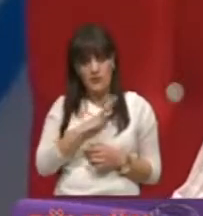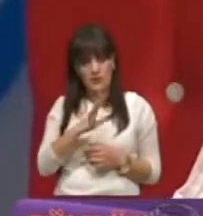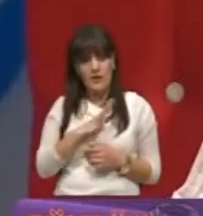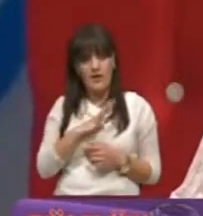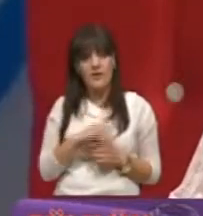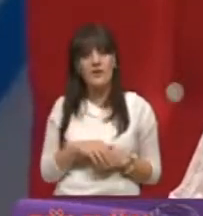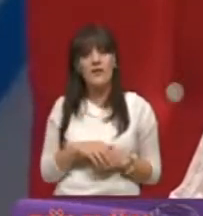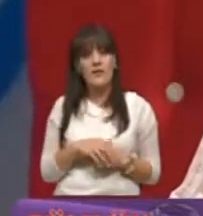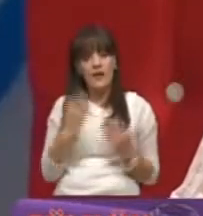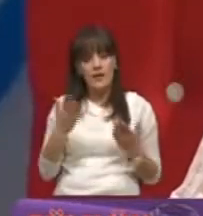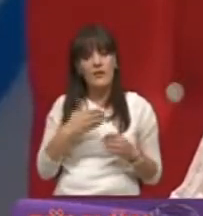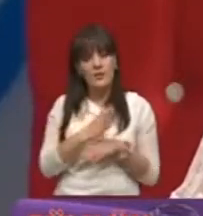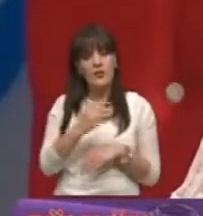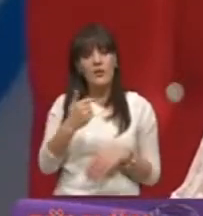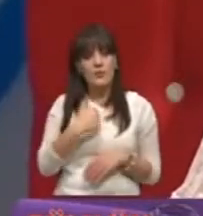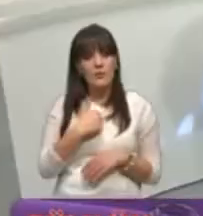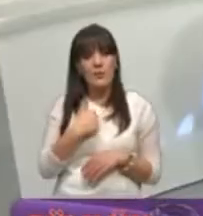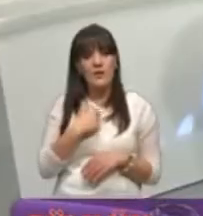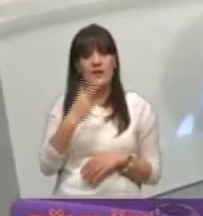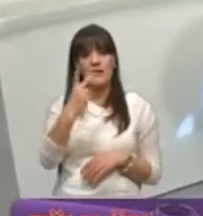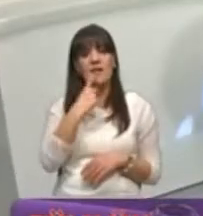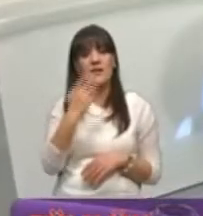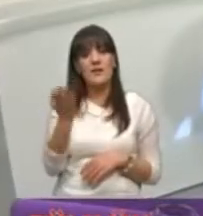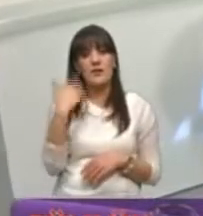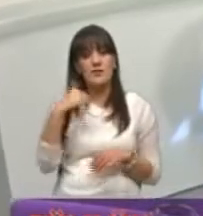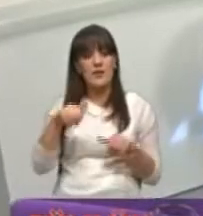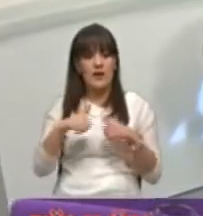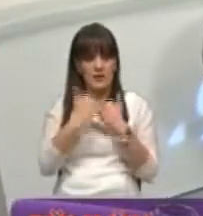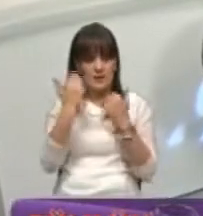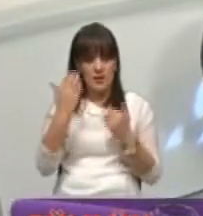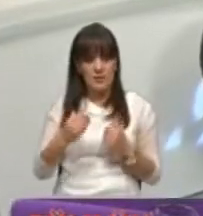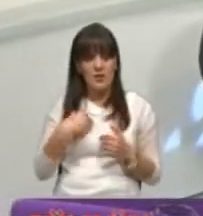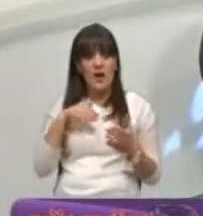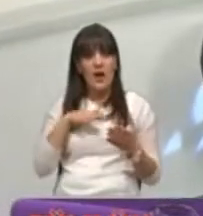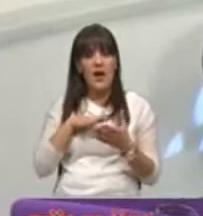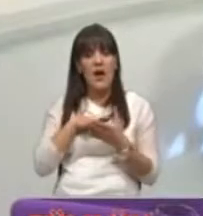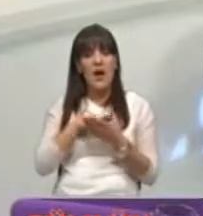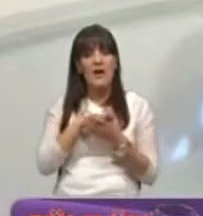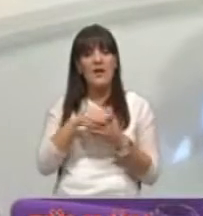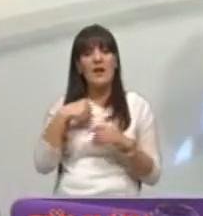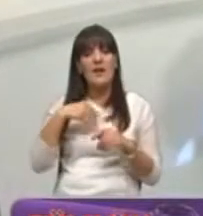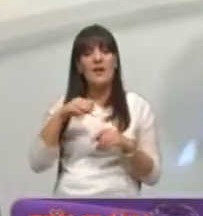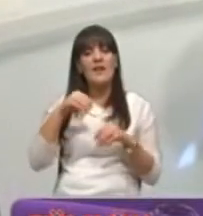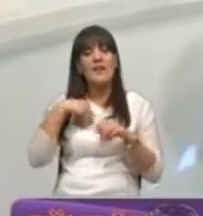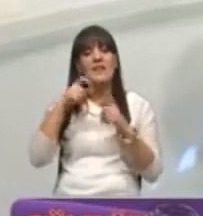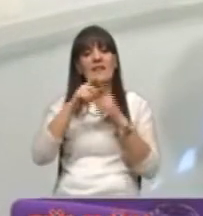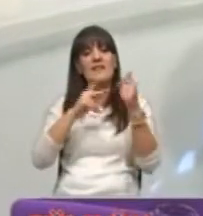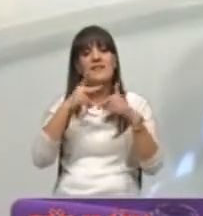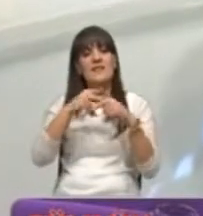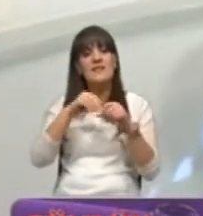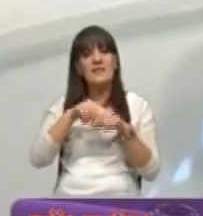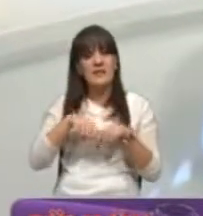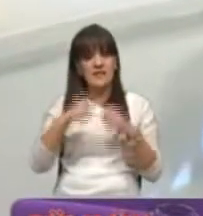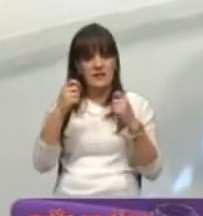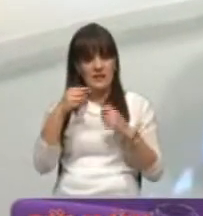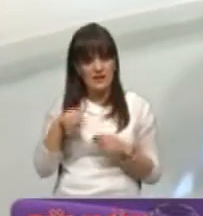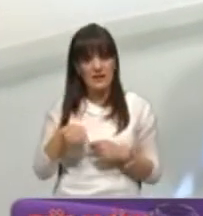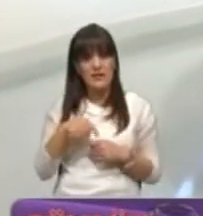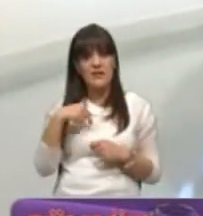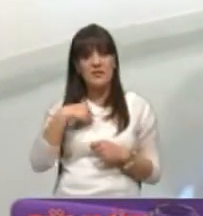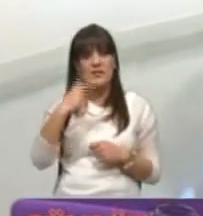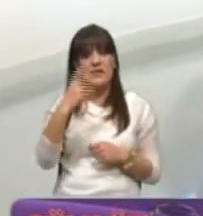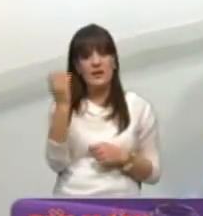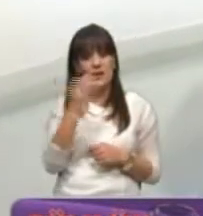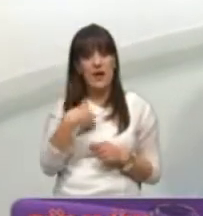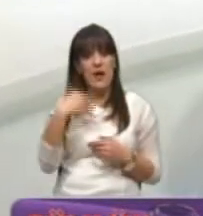var Şefik Beyciğim? Evet, doğrudur. Ben 2 yıl önce kaza geçirdim. Ayağım diz kapağı kırıldı. Geçmiş olsun. Geçmiş evet, olsun. Şu an 2